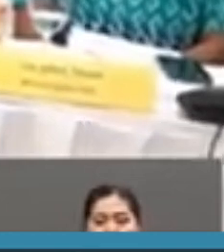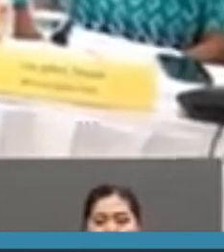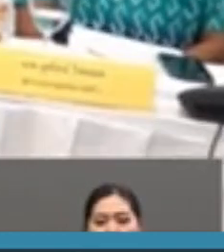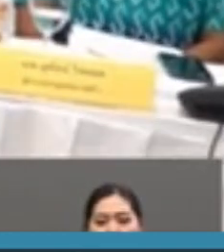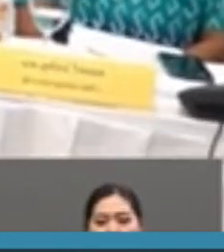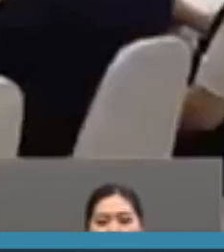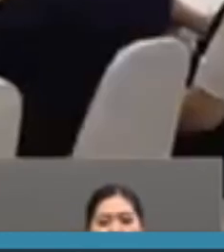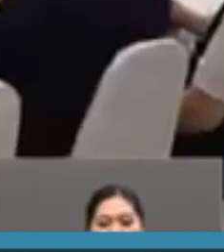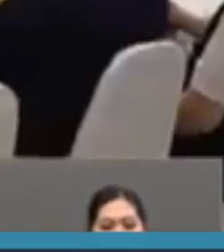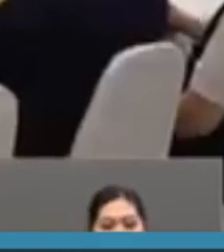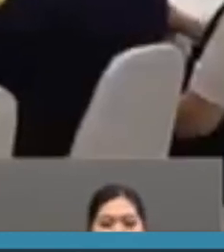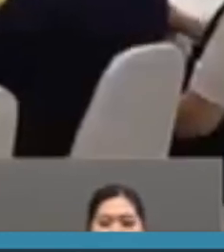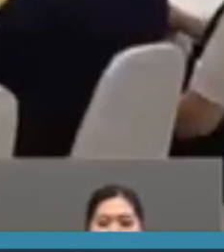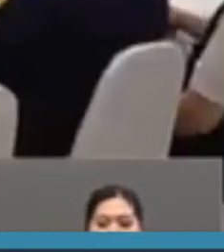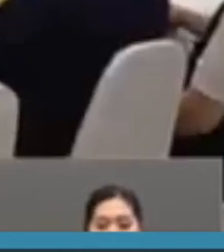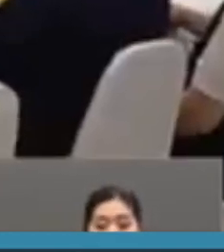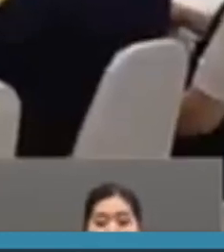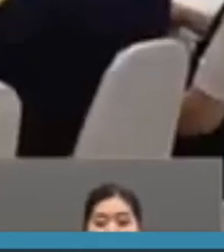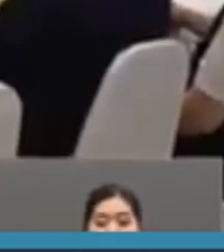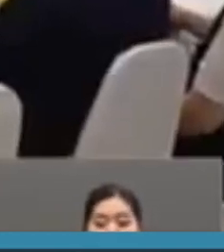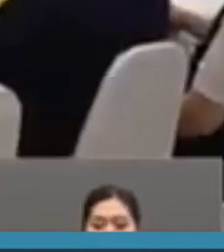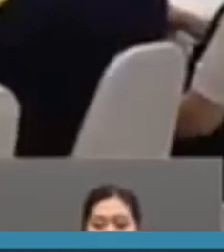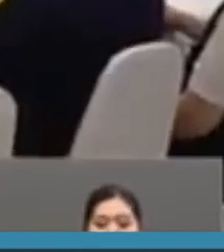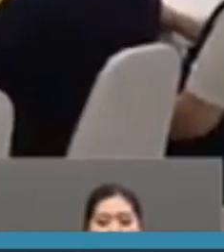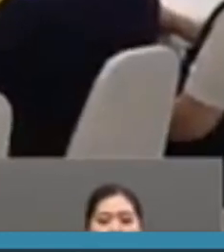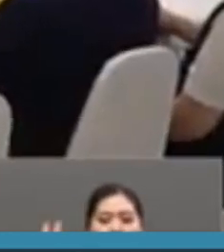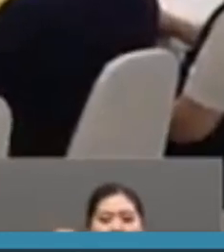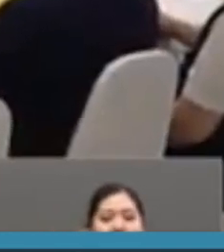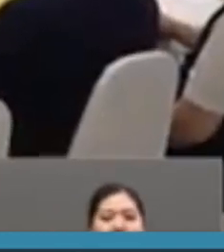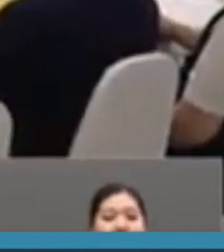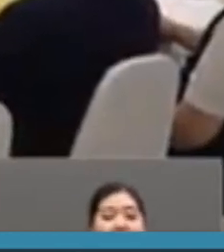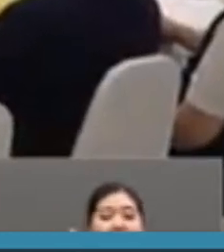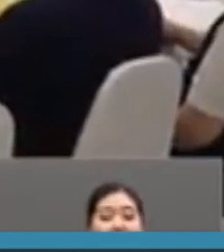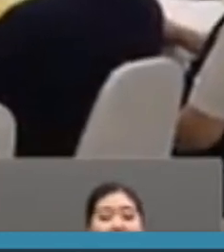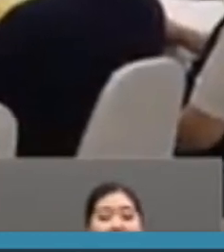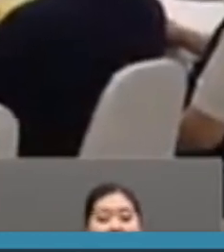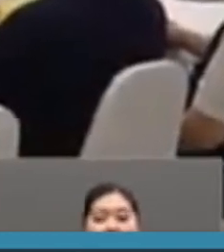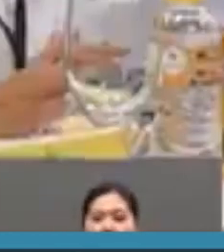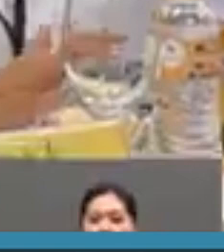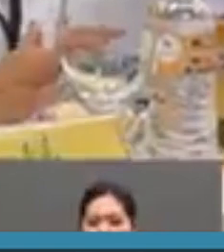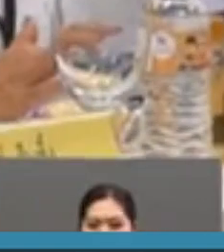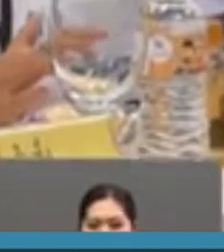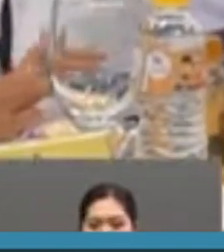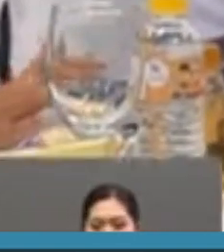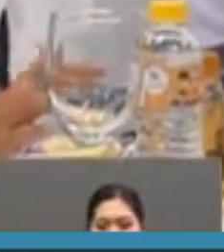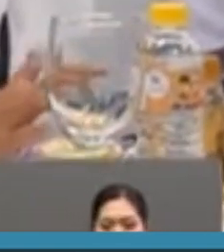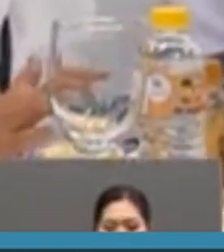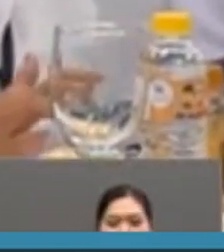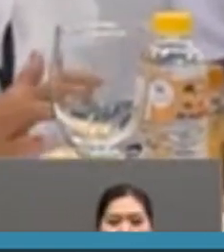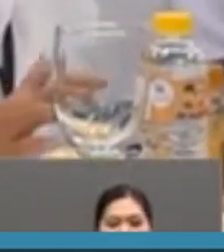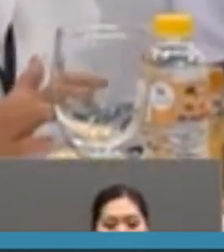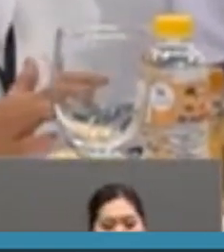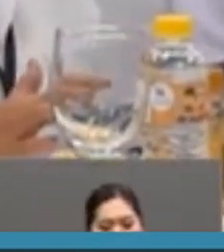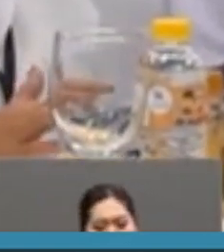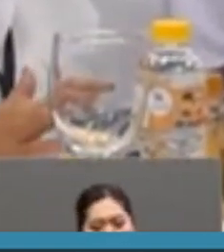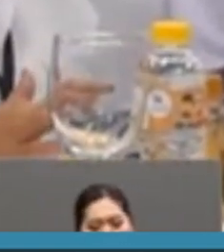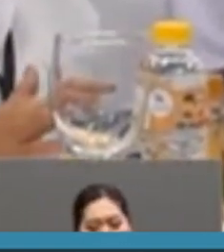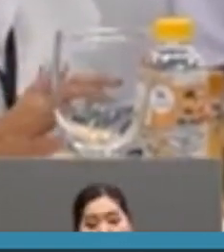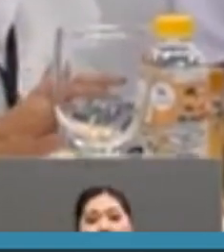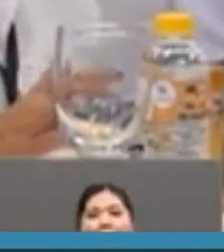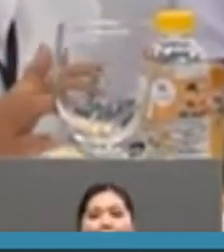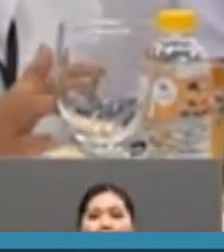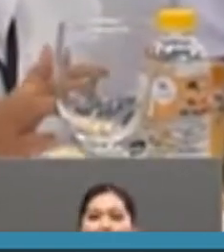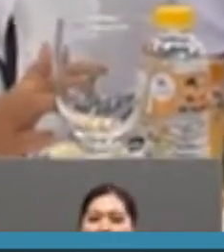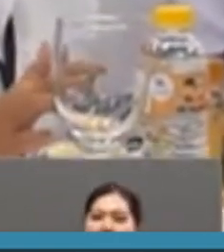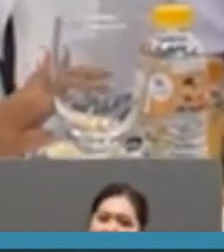ณใกล้เคียงและเข้าไปดูแลผู้ได้รับผลกระทบอย่างเต็มที่โดยศาสตราจารย์ดร.นายแพทย์สิริฤกษ์ทรงศรีวิไลปลัด